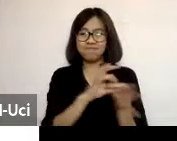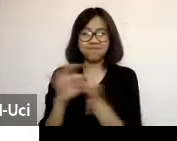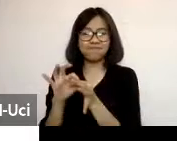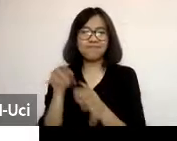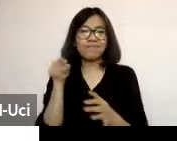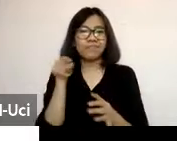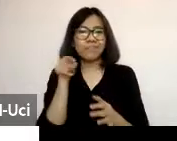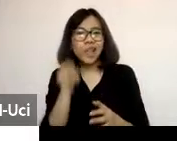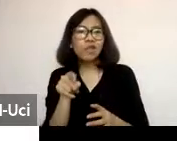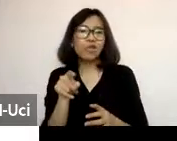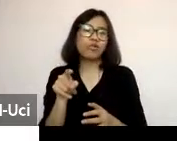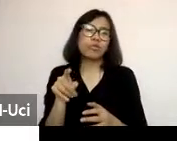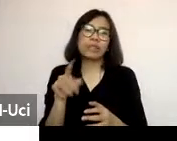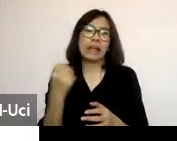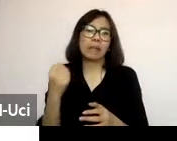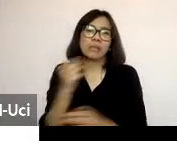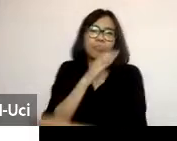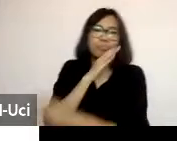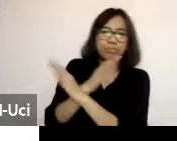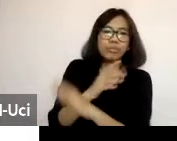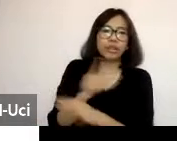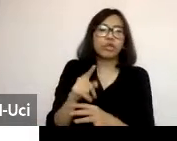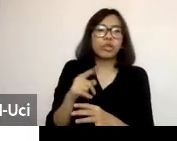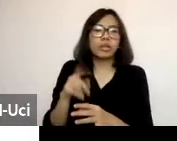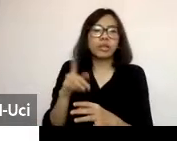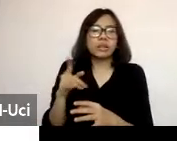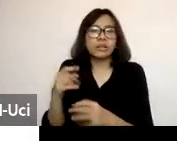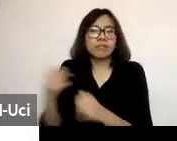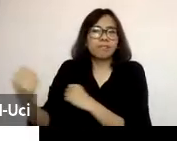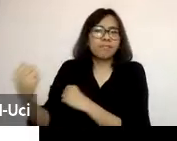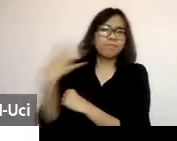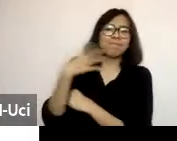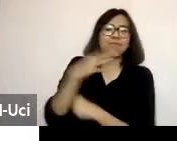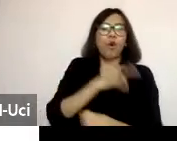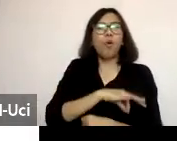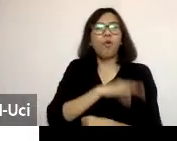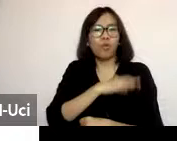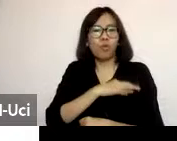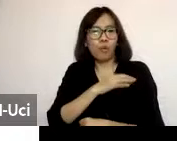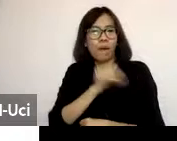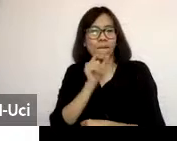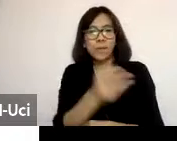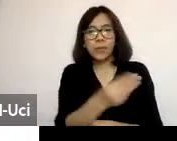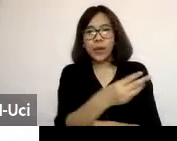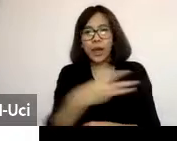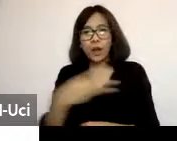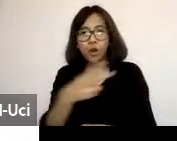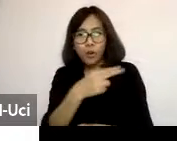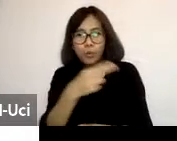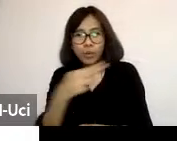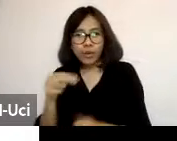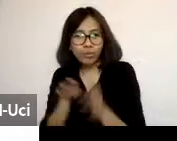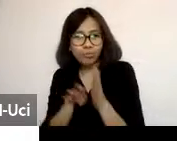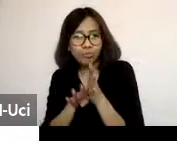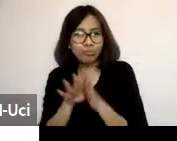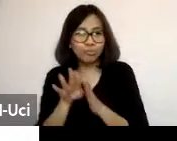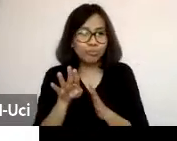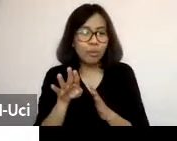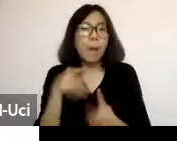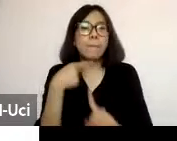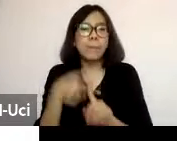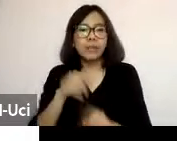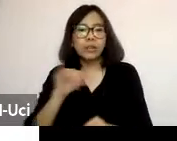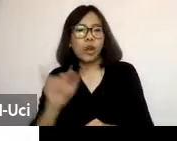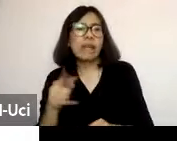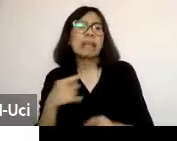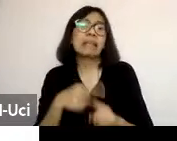bagi konsumen bagi pelaku usaha bagi pertumbuhan ekonomi di Indonesia akibat Jokowi tentunya tapi